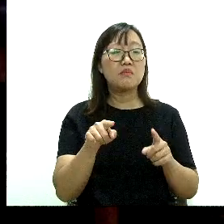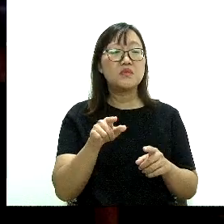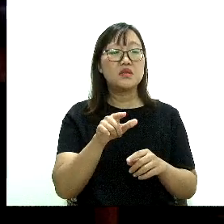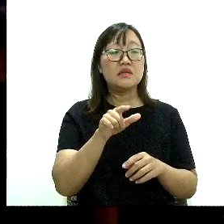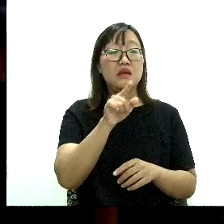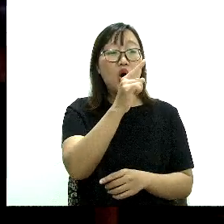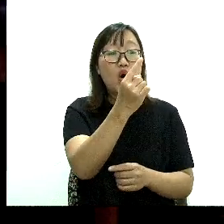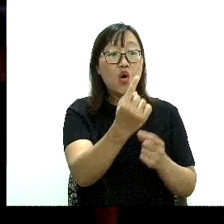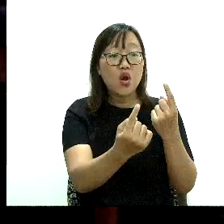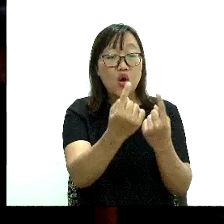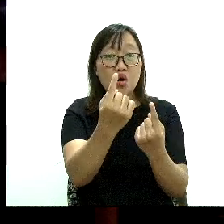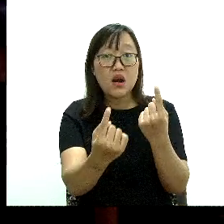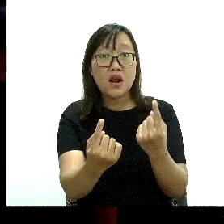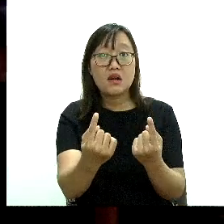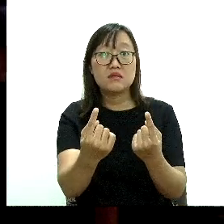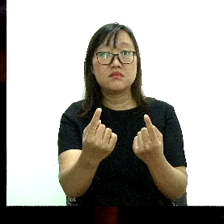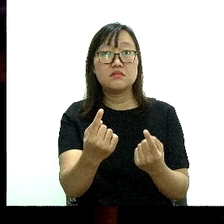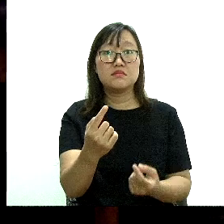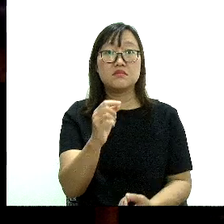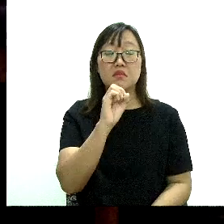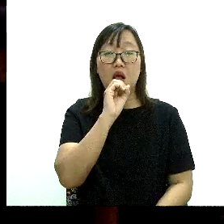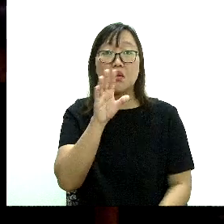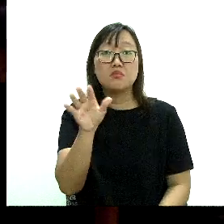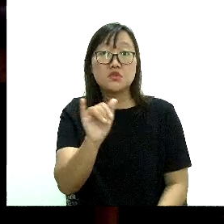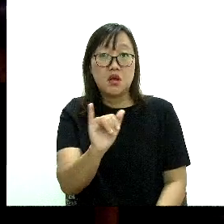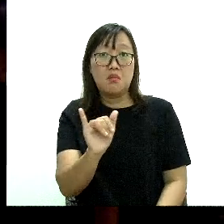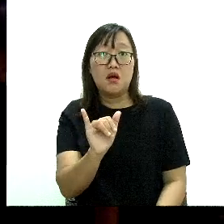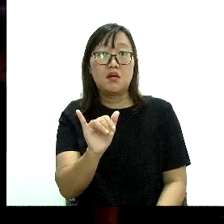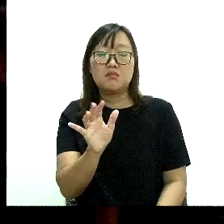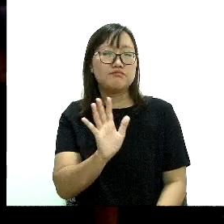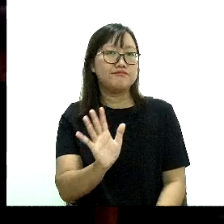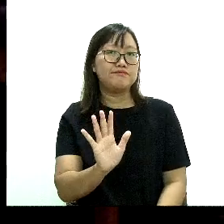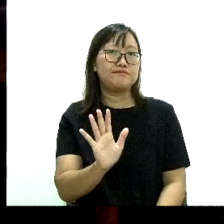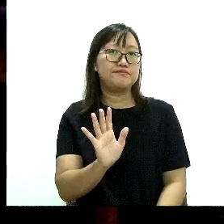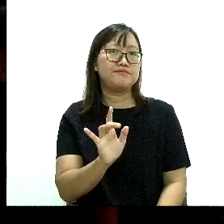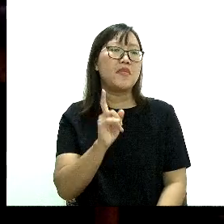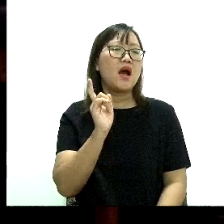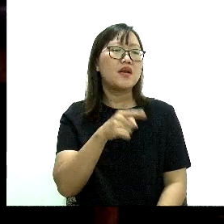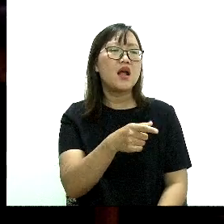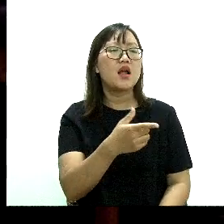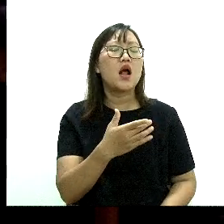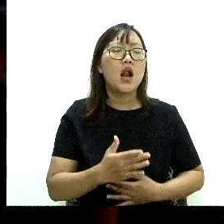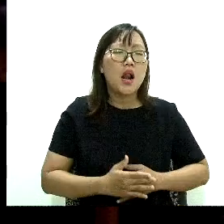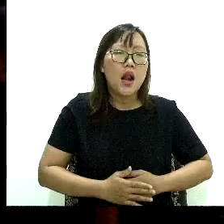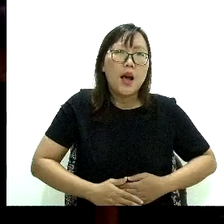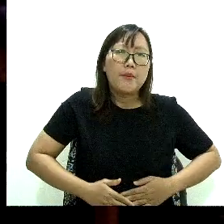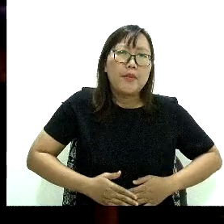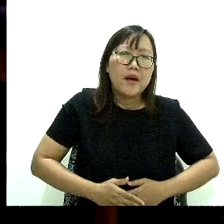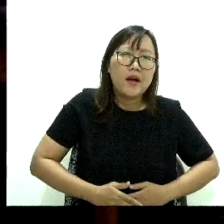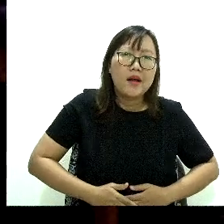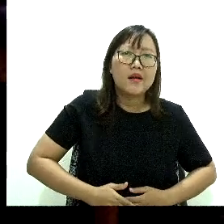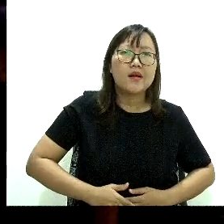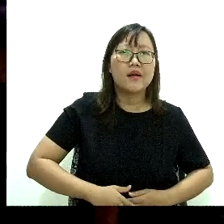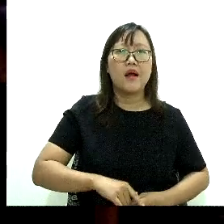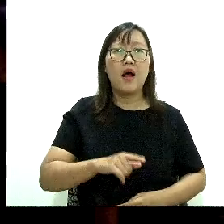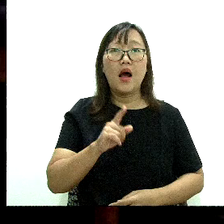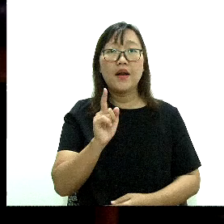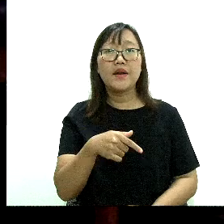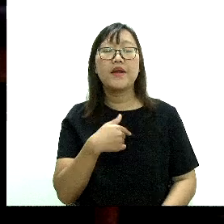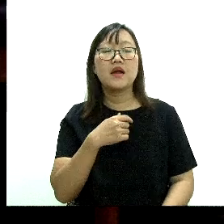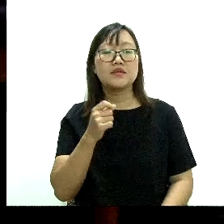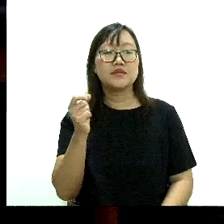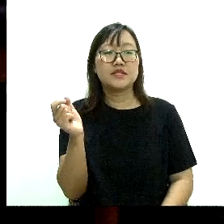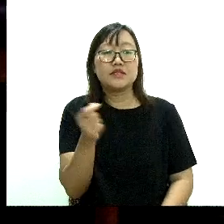sama. Ada yang lambat, ada yang cepat. Baik yang cepat tanggap maupun yang